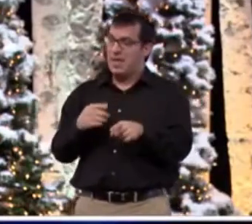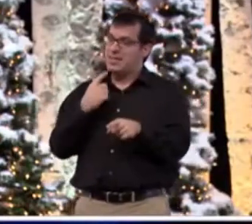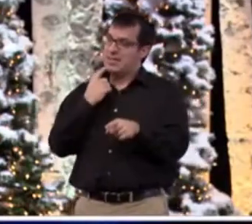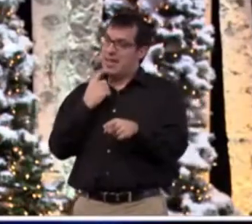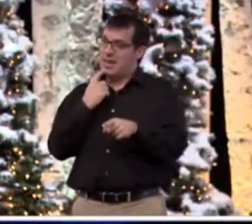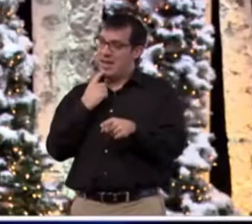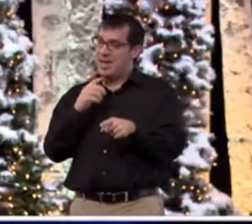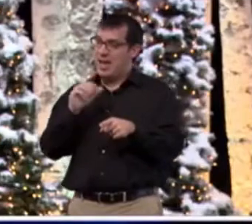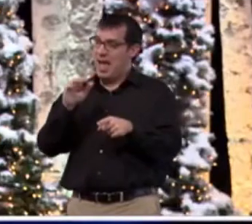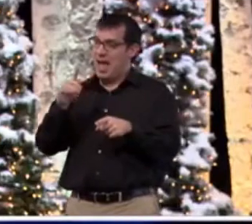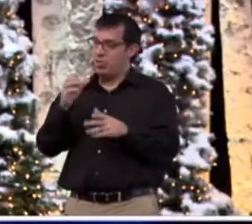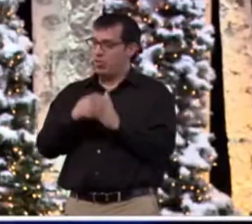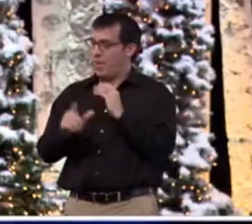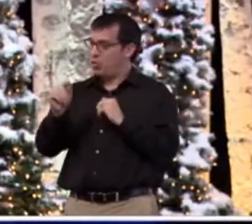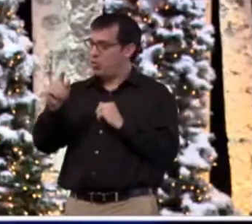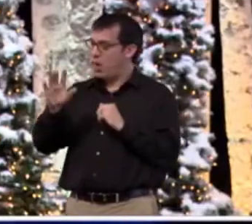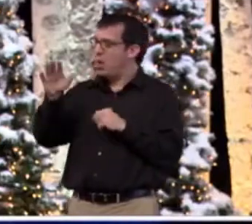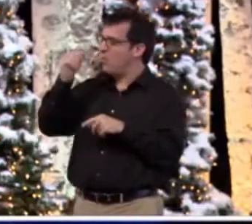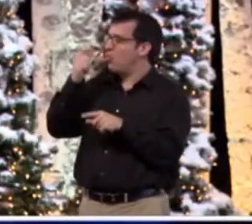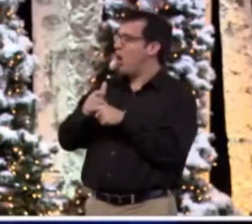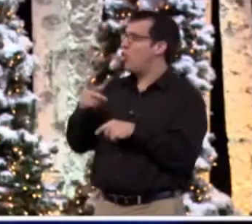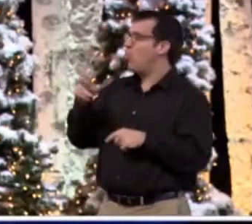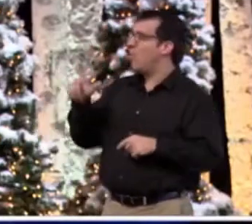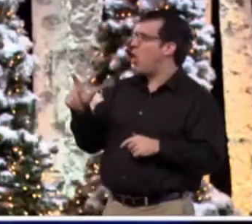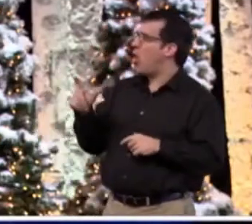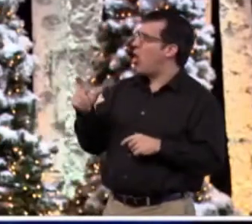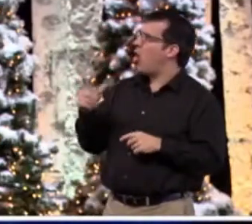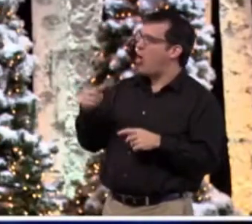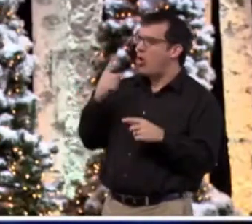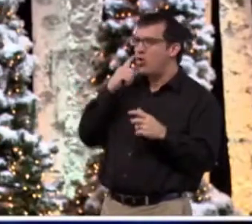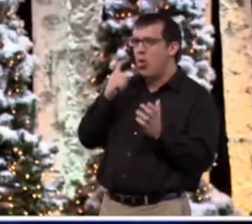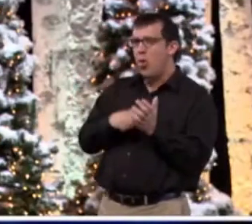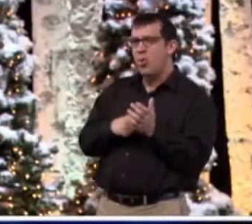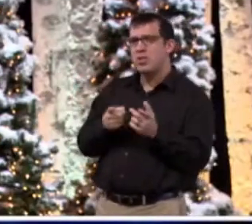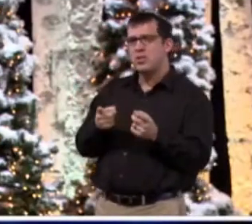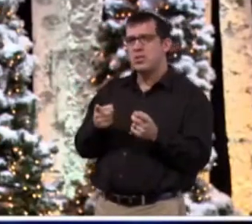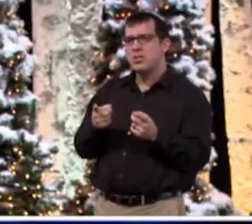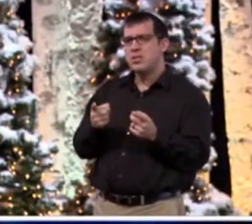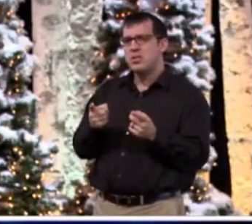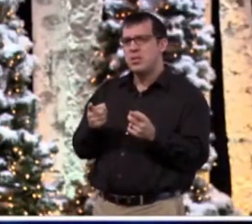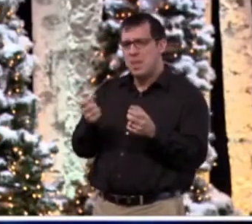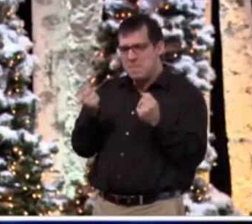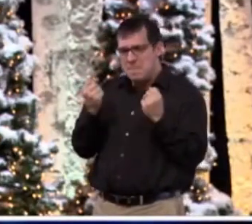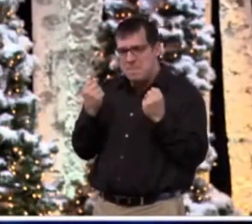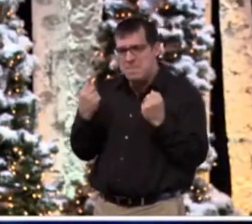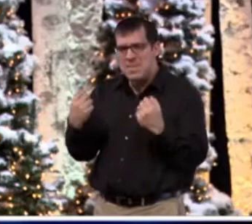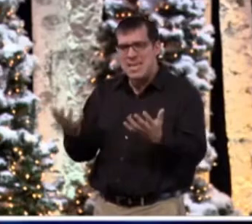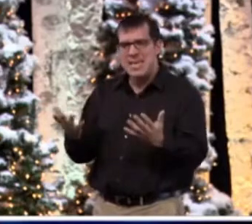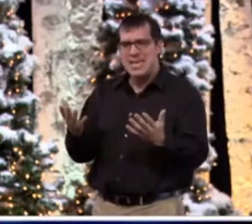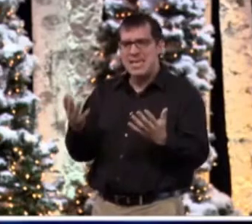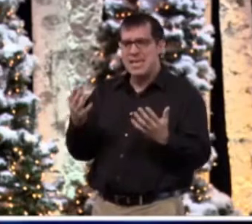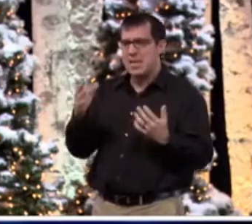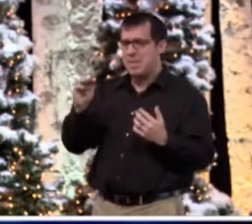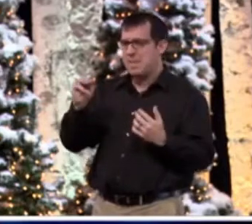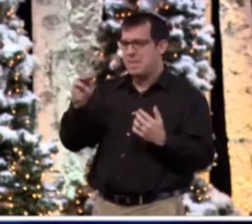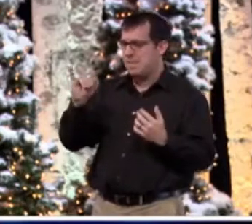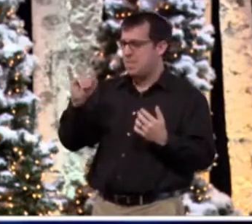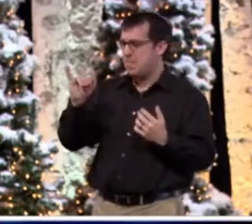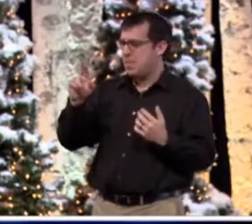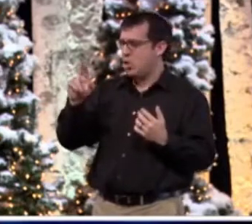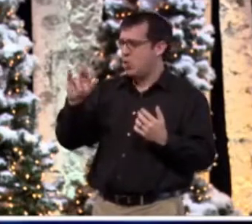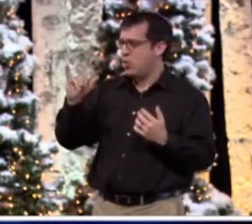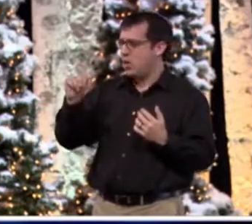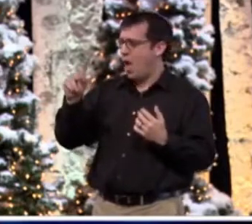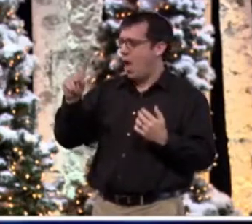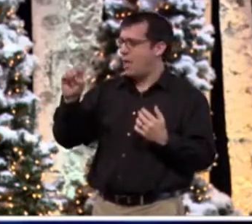भन्छन्, त्यहाँ पावलले थुप्रै ग्रिक विश्वासीहरूलाई एरुसलेममा देख्दछन्। यसको मतलब हजारौँ हजारको संख्यामा